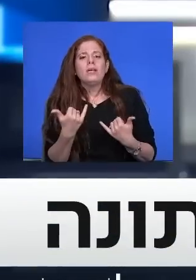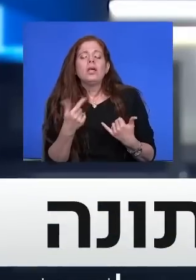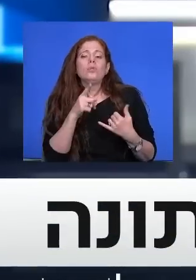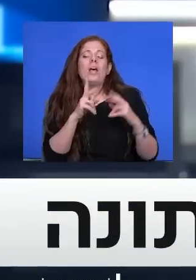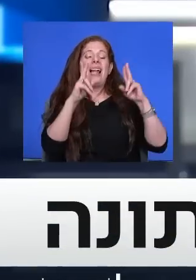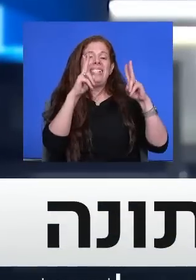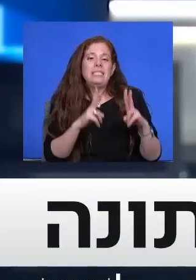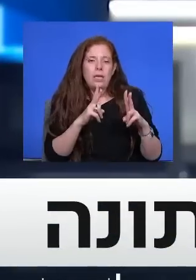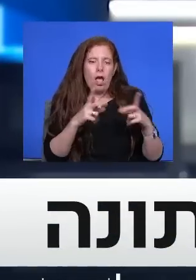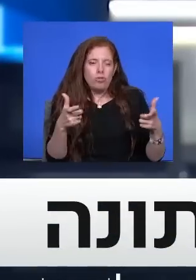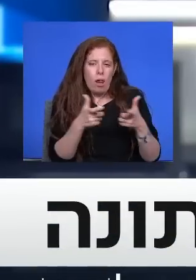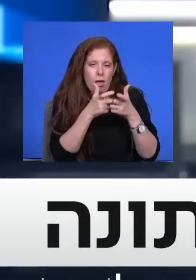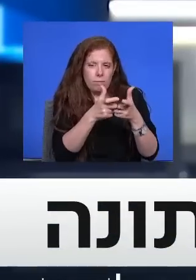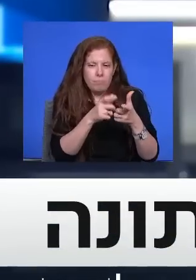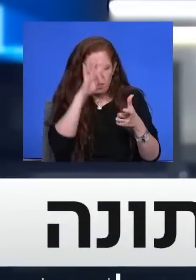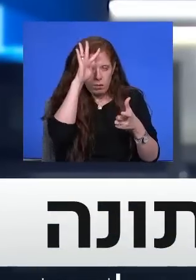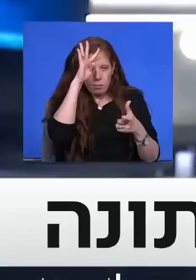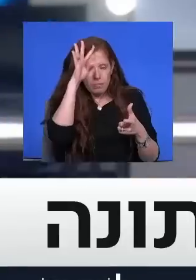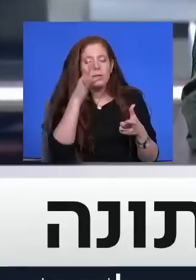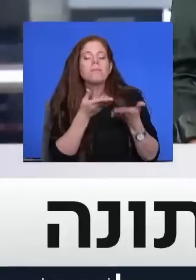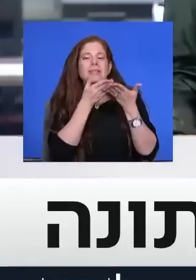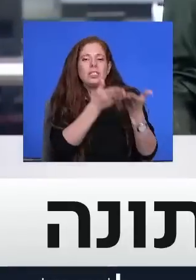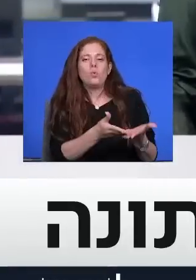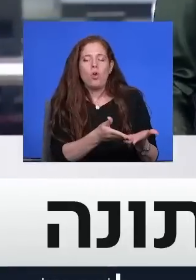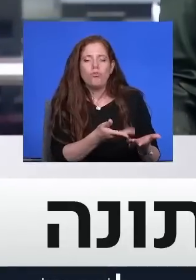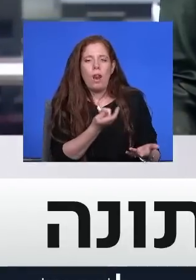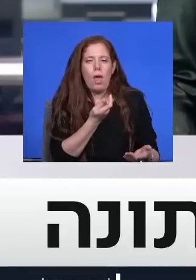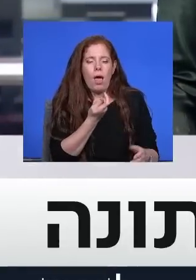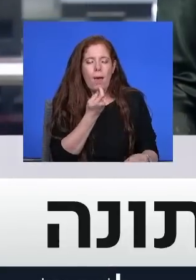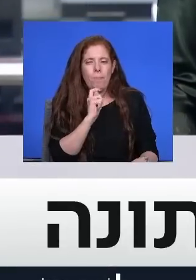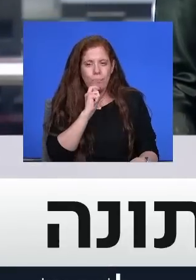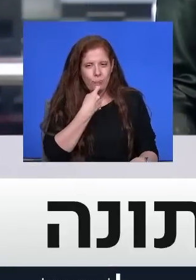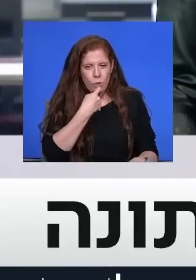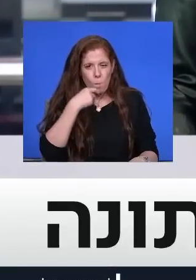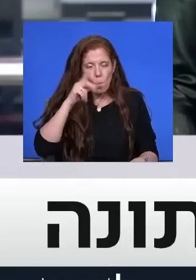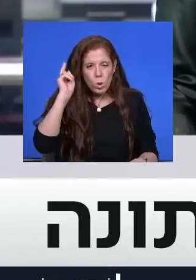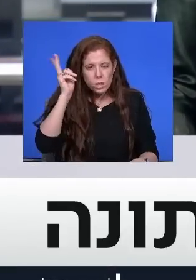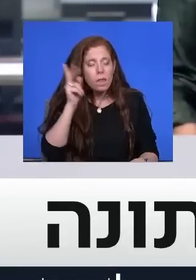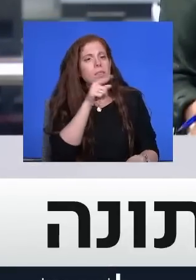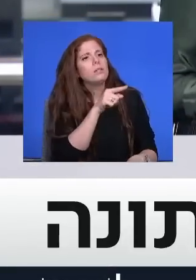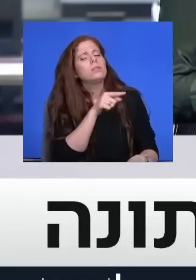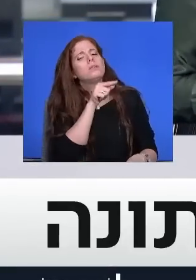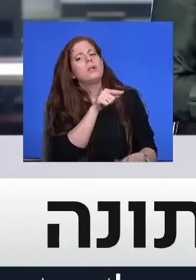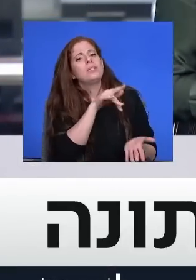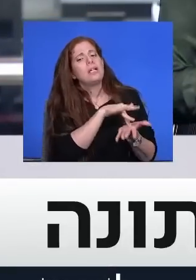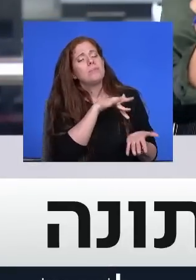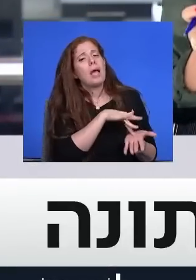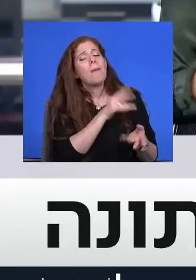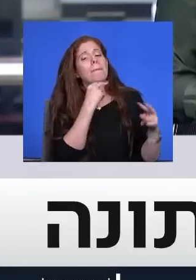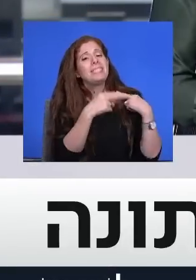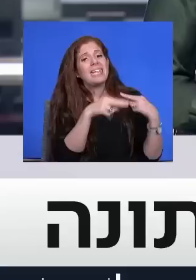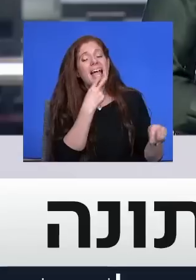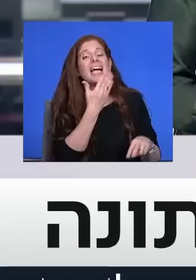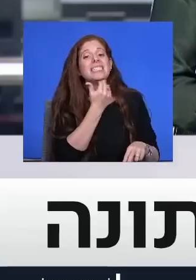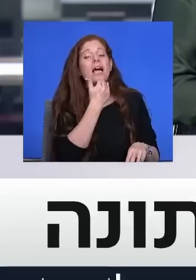נגד ישראלים ביוון בסיוע המוסד, ואנחנו רוצים להיות איתך עכשיו. שליחנו לאתונה, יציג זוארץ, במסעדה הישראלית שם באזור